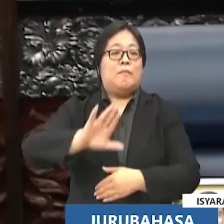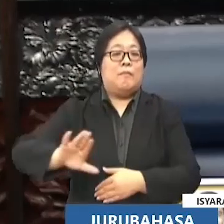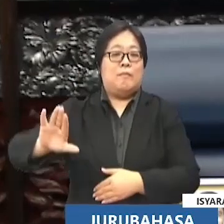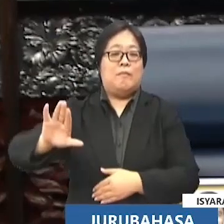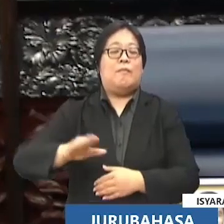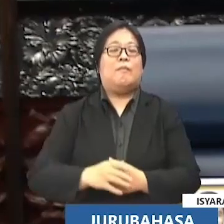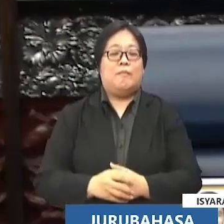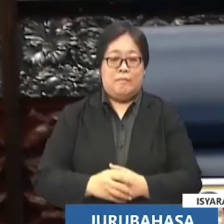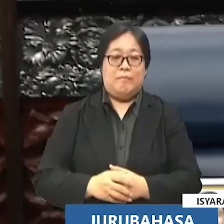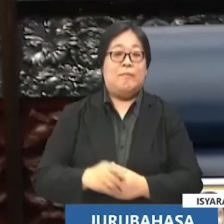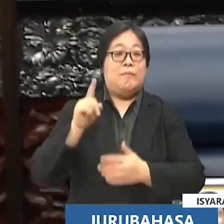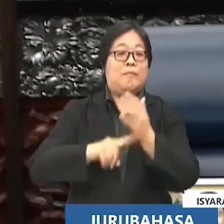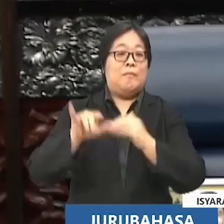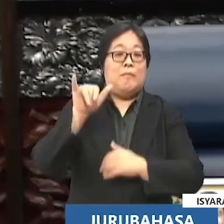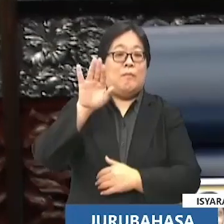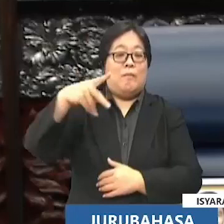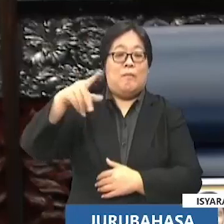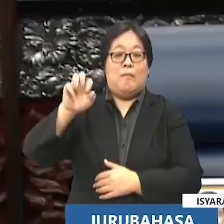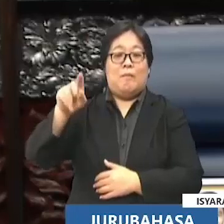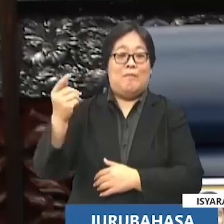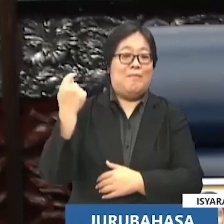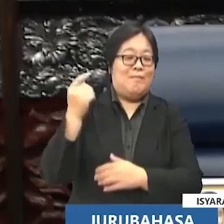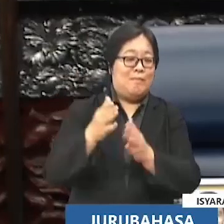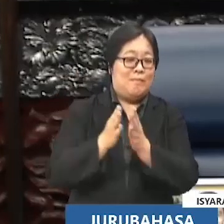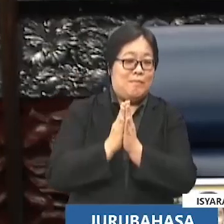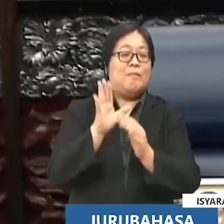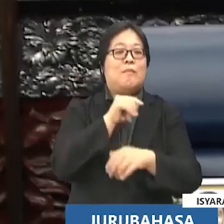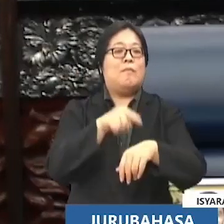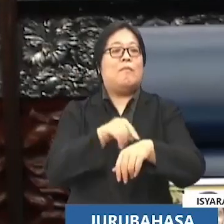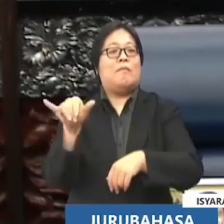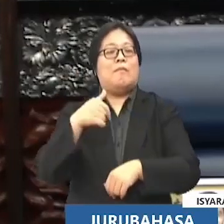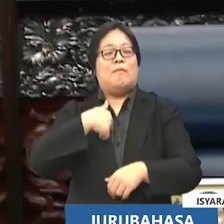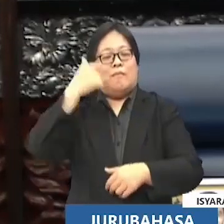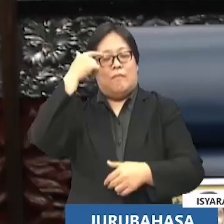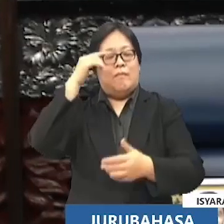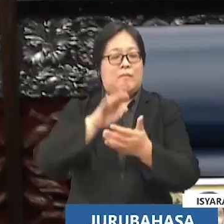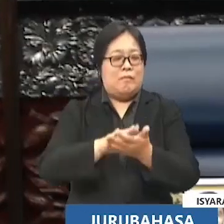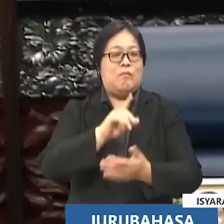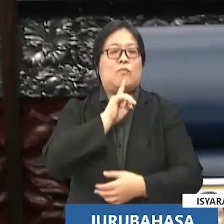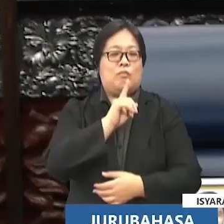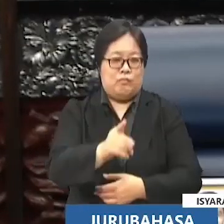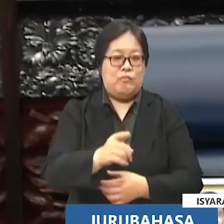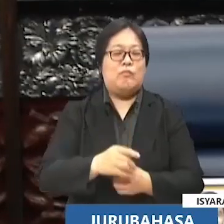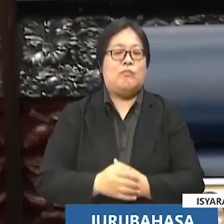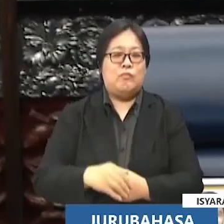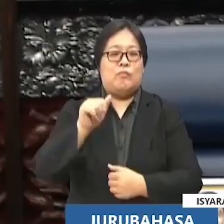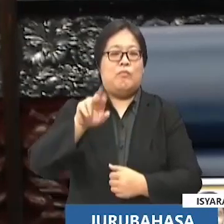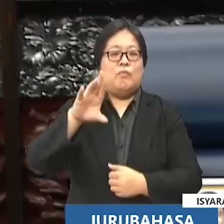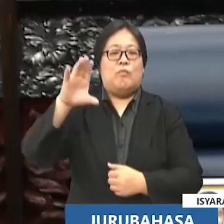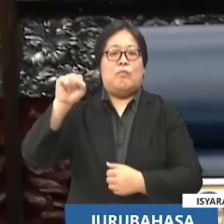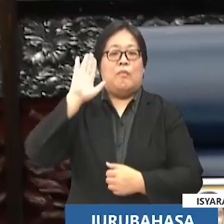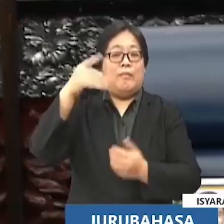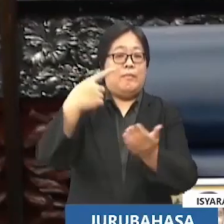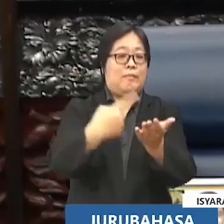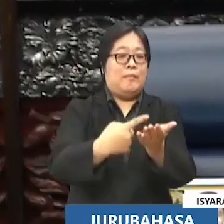seperti diminta oleh Yang Berhormat Parit. Tetapi pada masa yang sama, saya percaya, saya pasti AUKUS turut akan dibincangkan